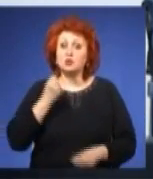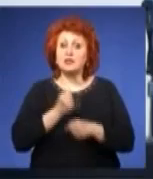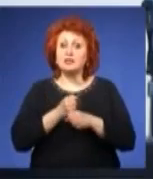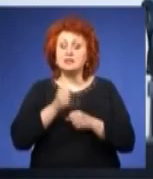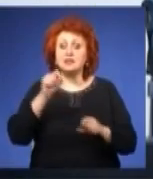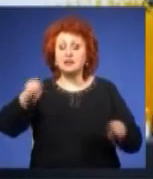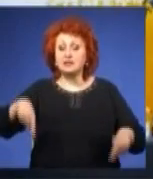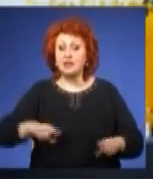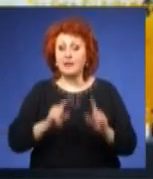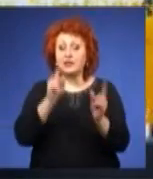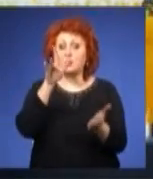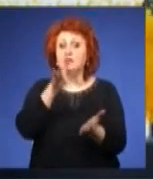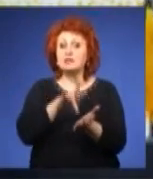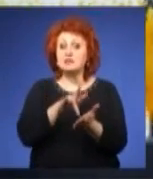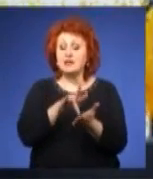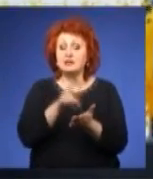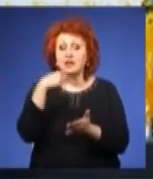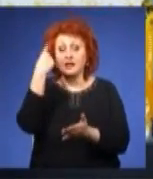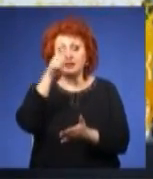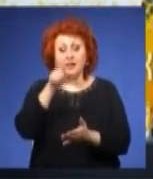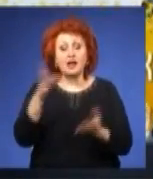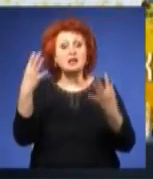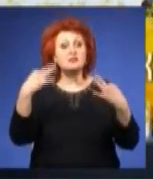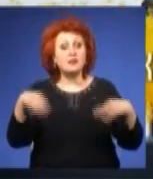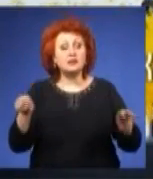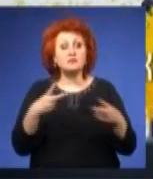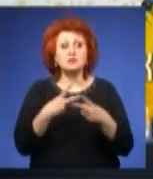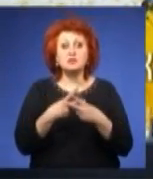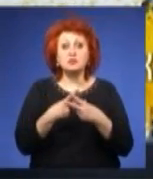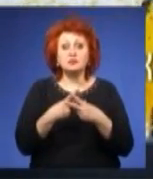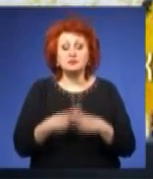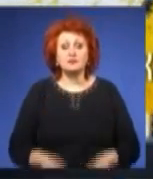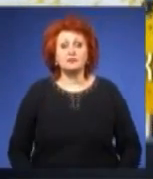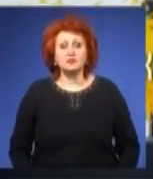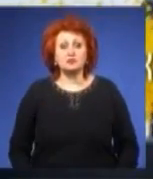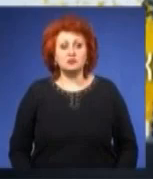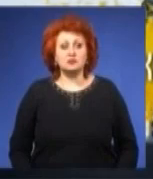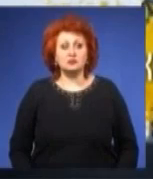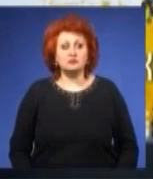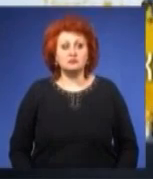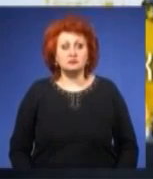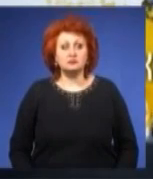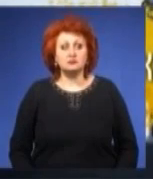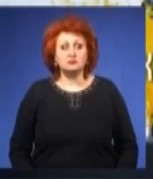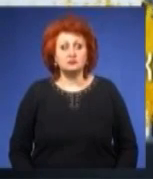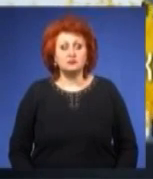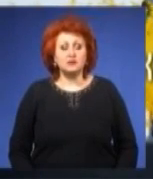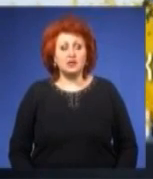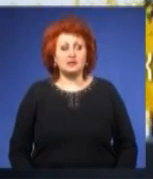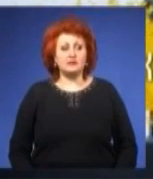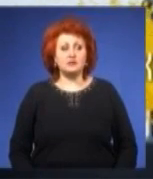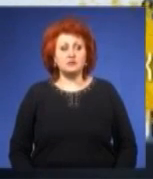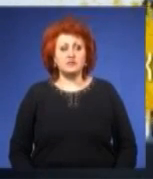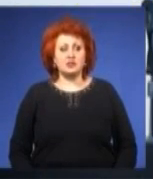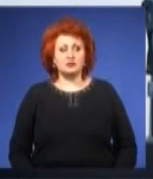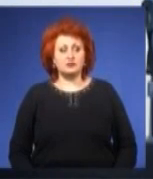стороны, милосердие, и церковь оказывает такое милосердие, приходя к заключенным в места лишения свободы.